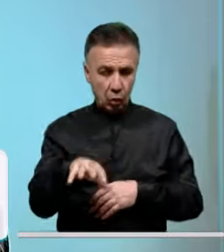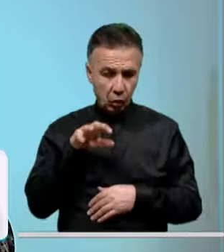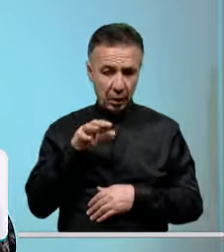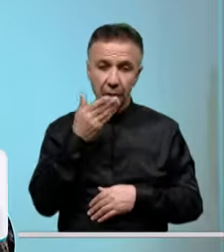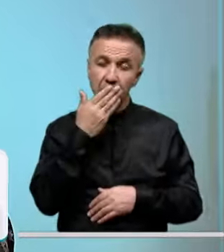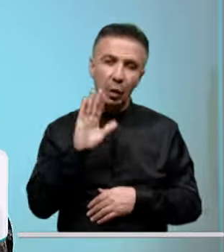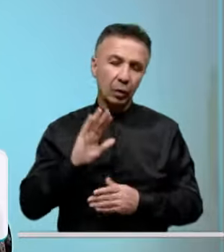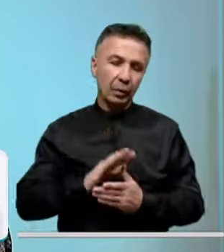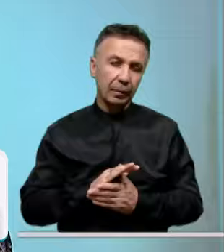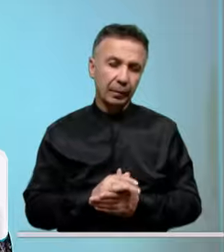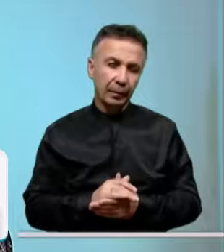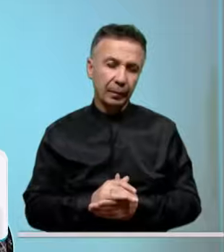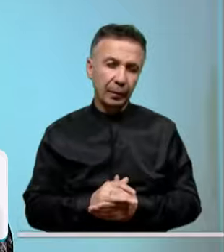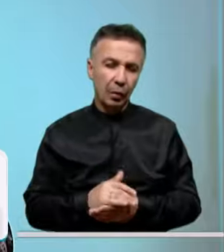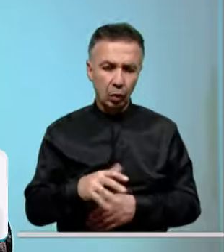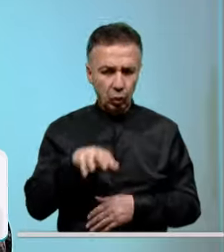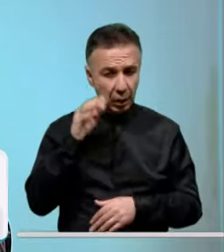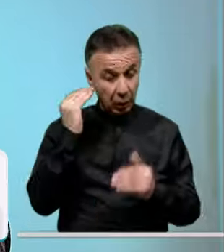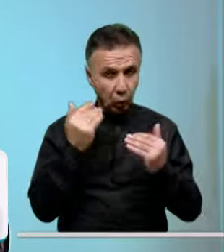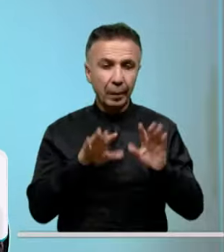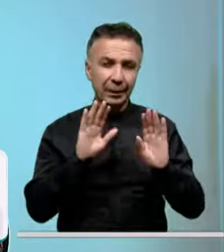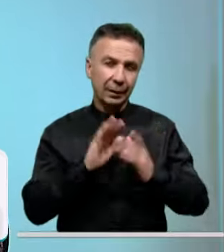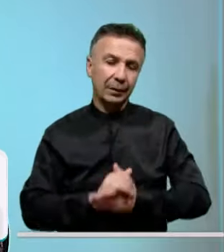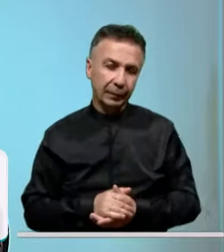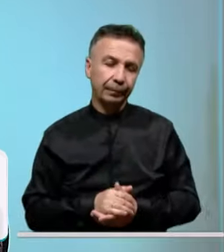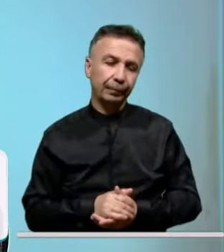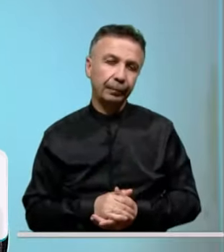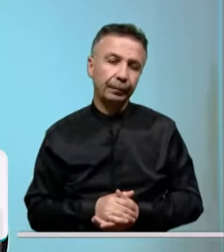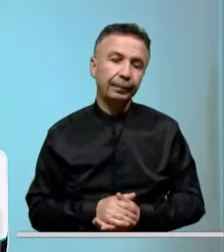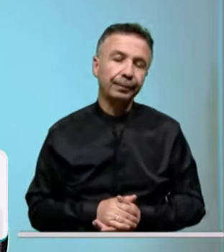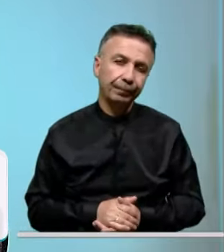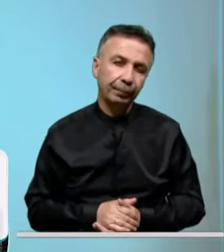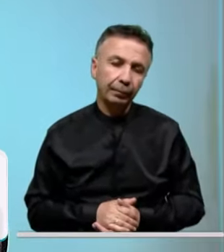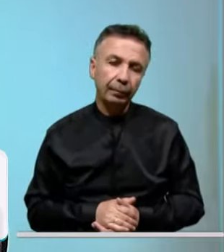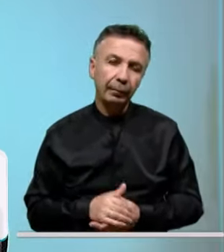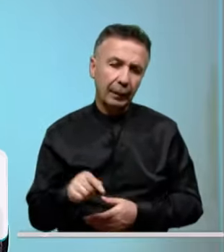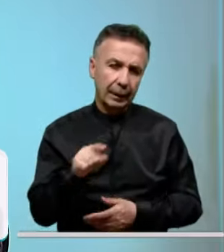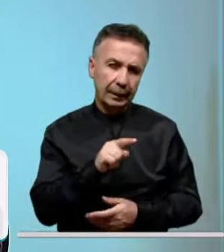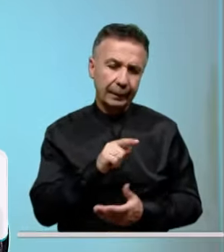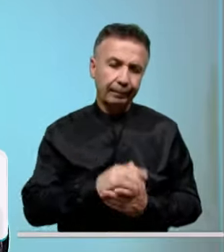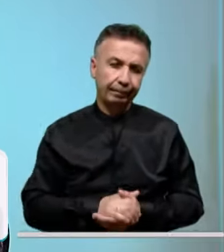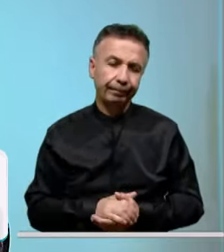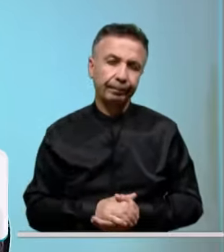belki çok hocam meseleyi bu kadar dramatize etmeyin diyecektir bazı kardeşlerimiz ama